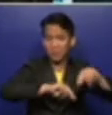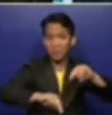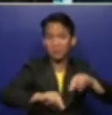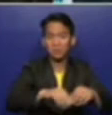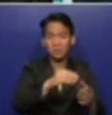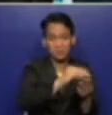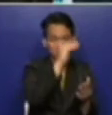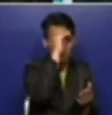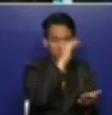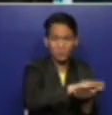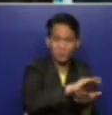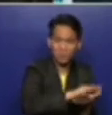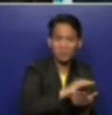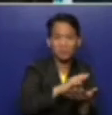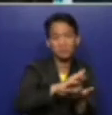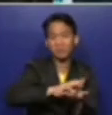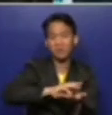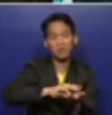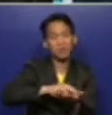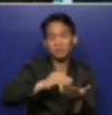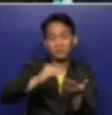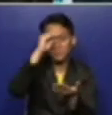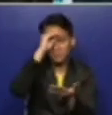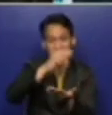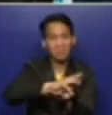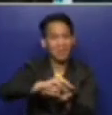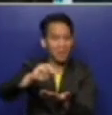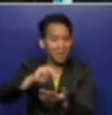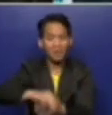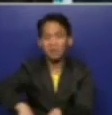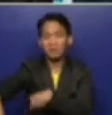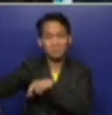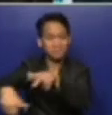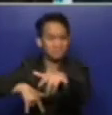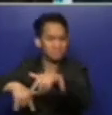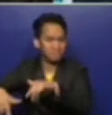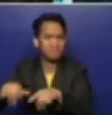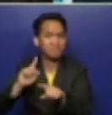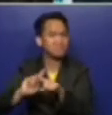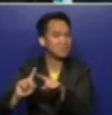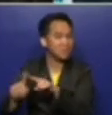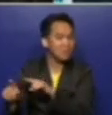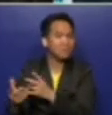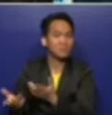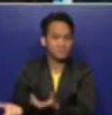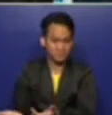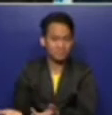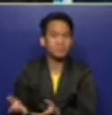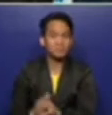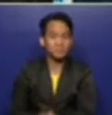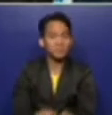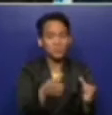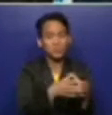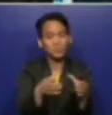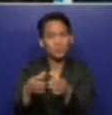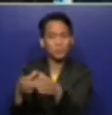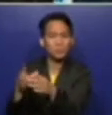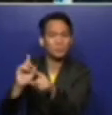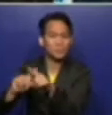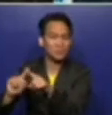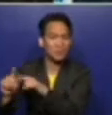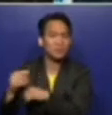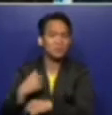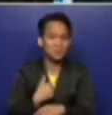องไม่ให้มีการเผชิญหน้ากันจะต้องจัดสถานที่จัดเวลาหากมีการชุมนุมในหน้าที่แตกต่างกันนะครับตรงนี้ก็เ